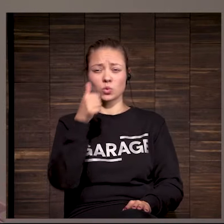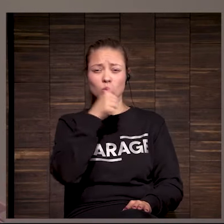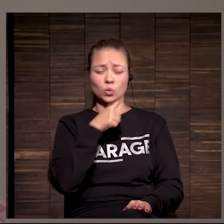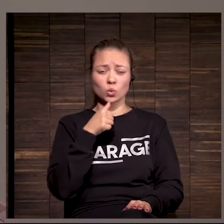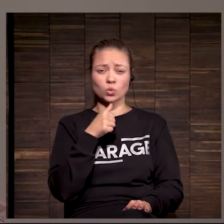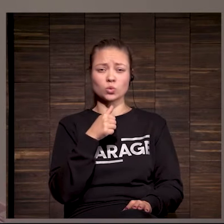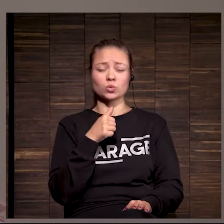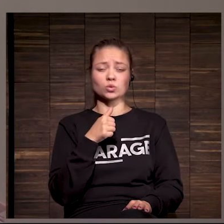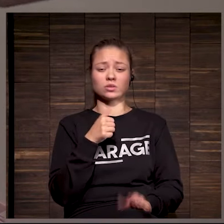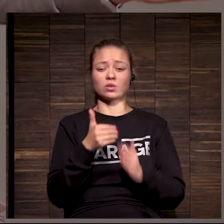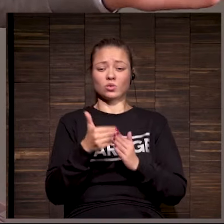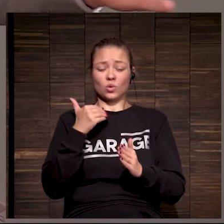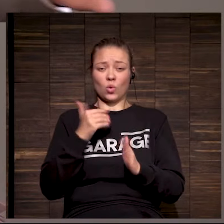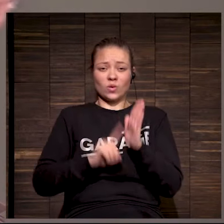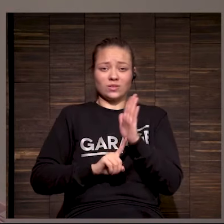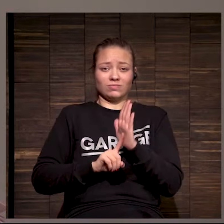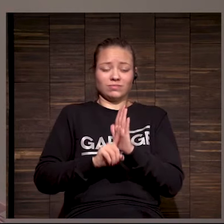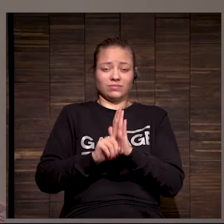запуска